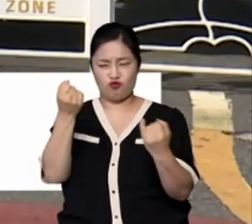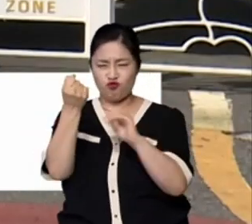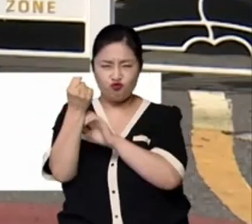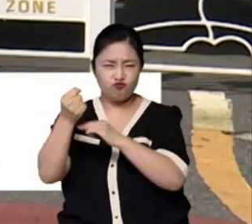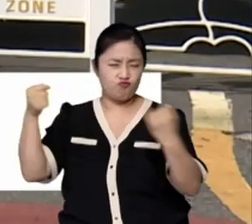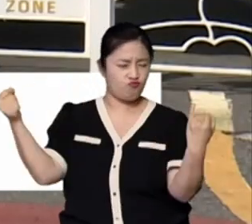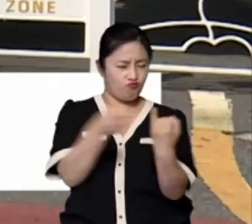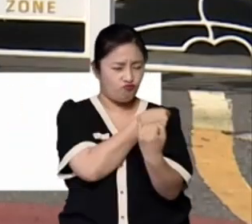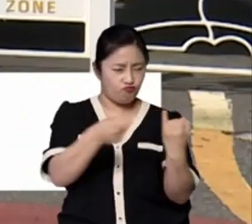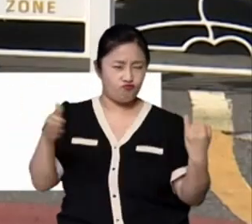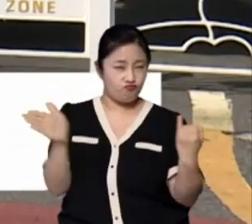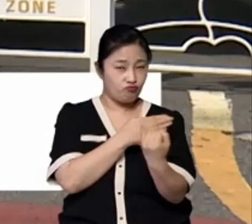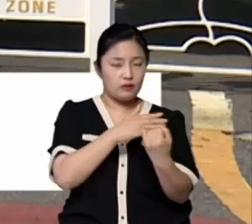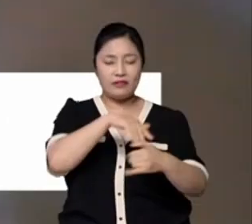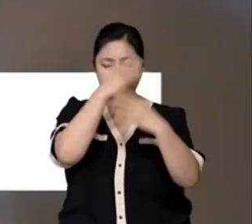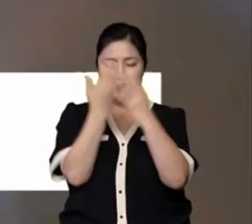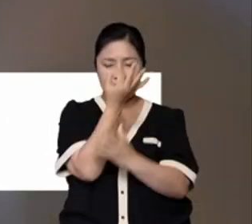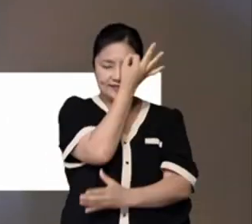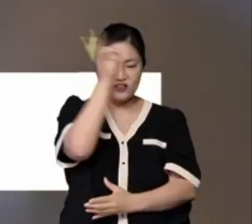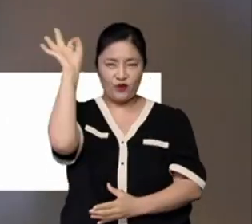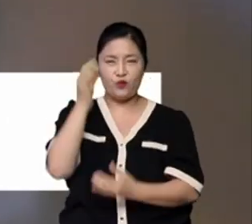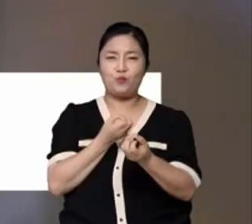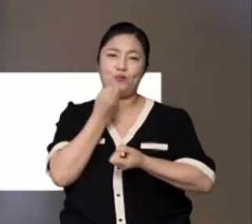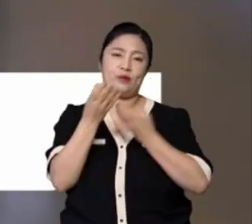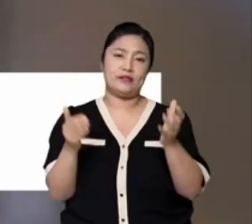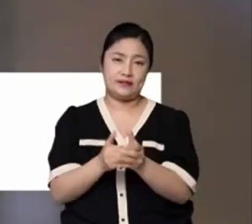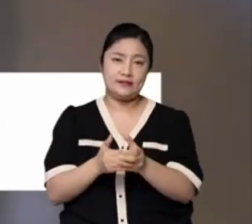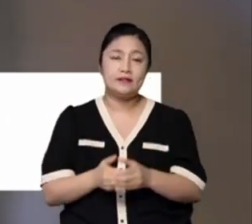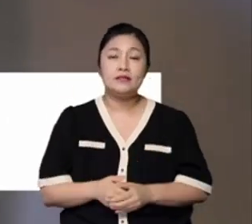등으로 때린 사실을 모두 인정했다고 밝혔습니다.